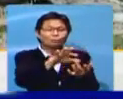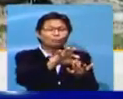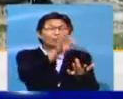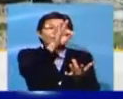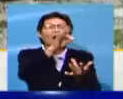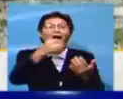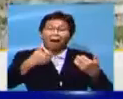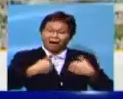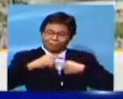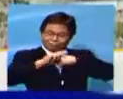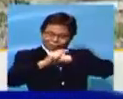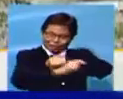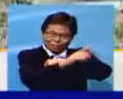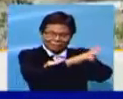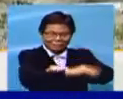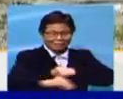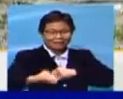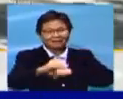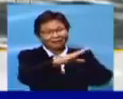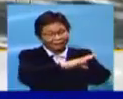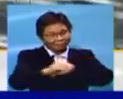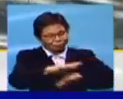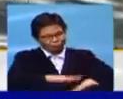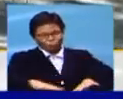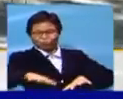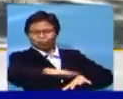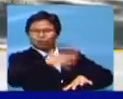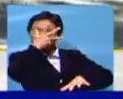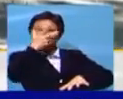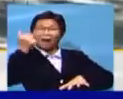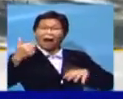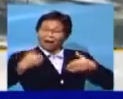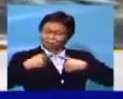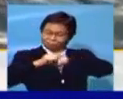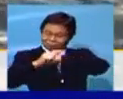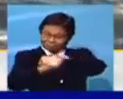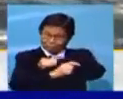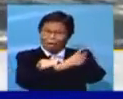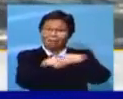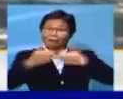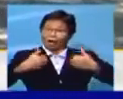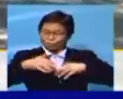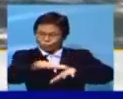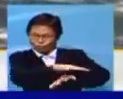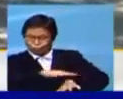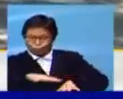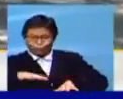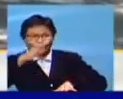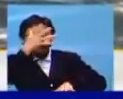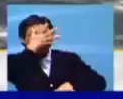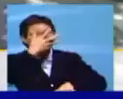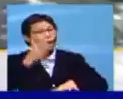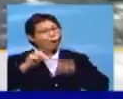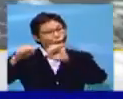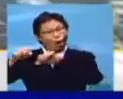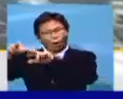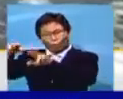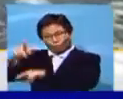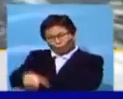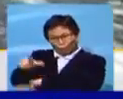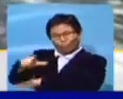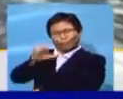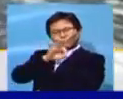kewujudan taman dan lkap dengan wujudnya kawasan Taman dan mempunyai landskap yang indah membolehkan rakyat